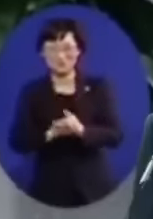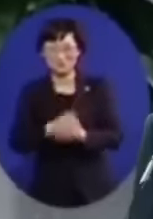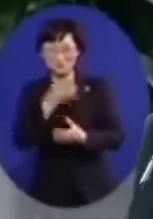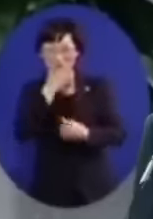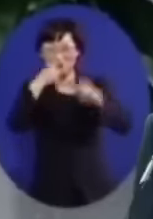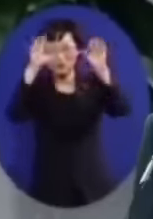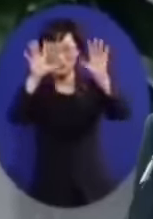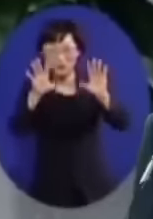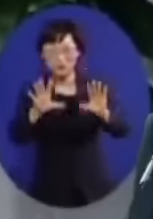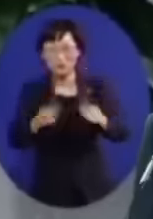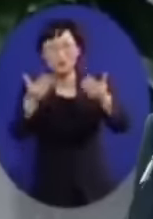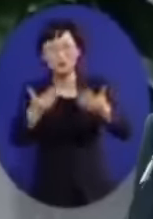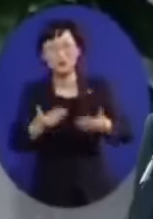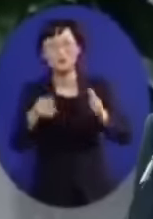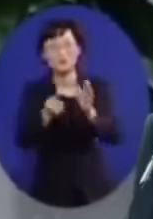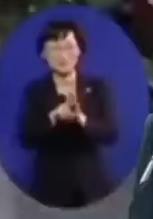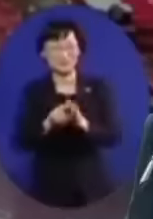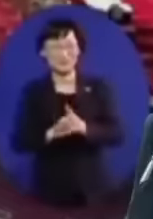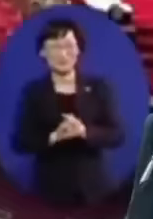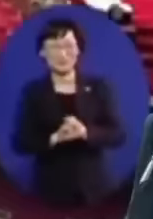축복해 줄 수가 있는 것입니다.